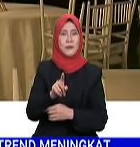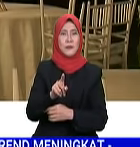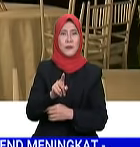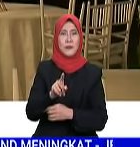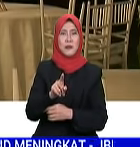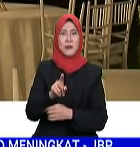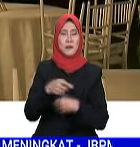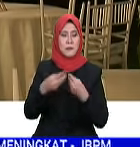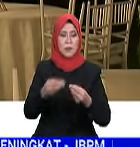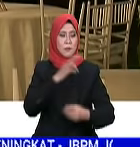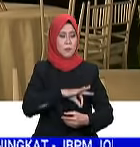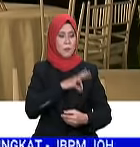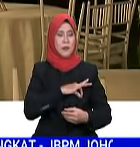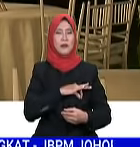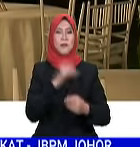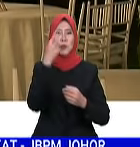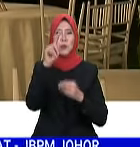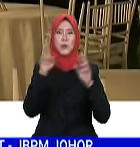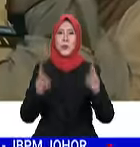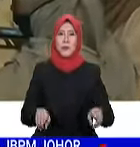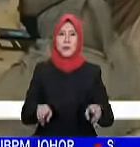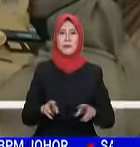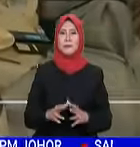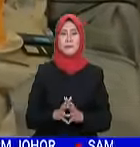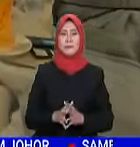dapat memberi manfaat dan faedah kepada rakyat terbanyak.